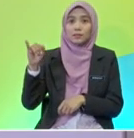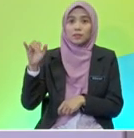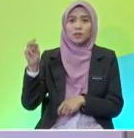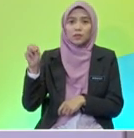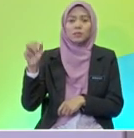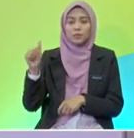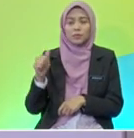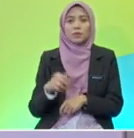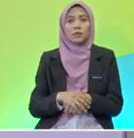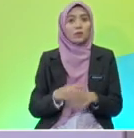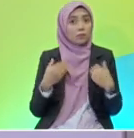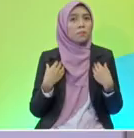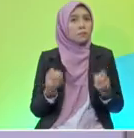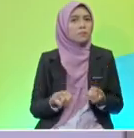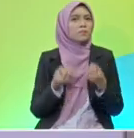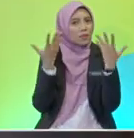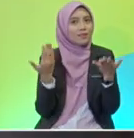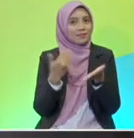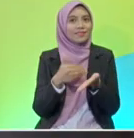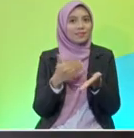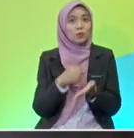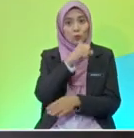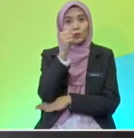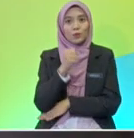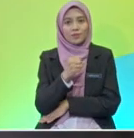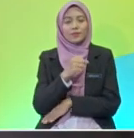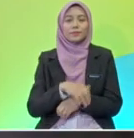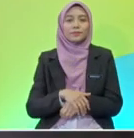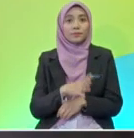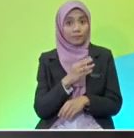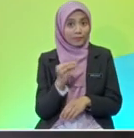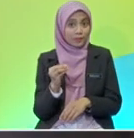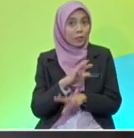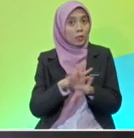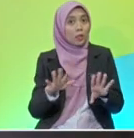banyak soalnya latihan dan bisnis itu dia dan Belanda